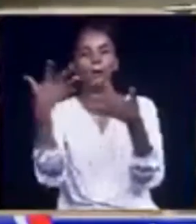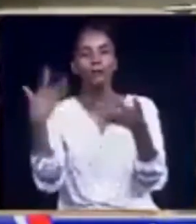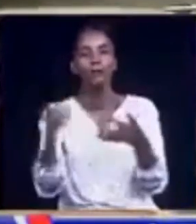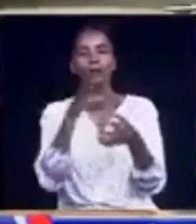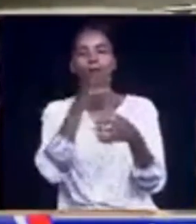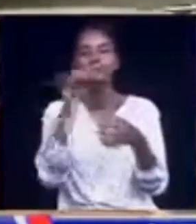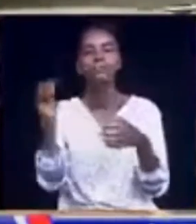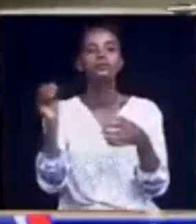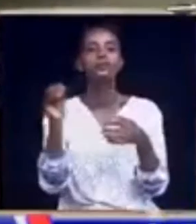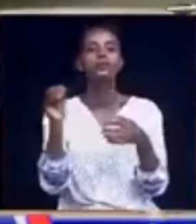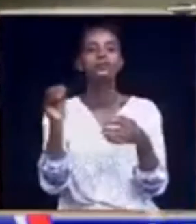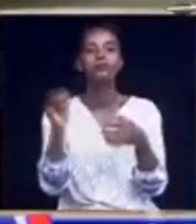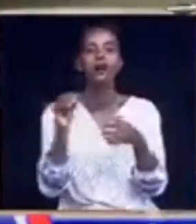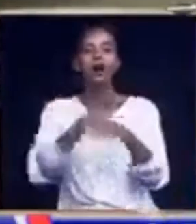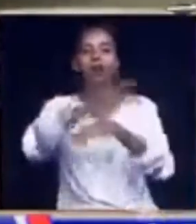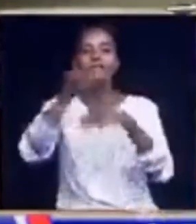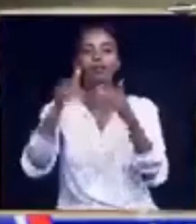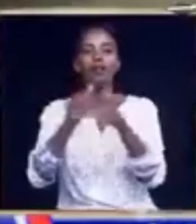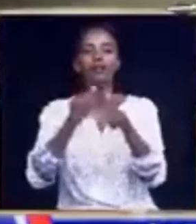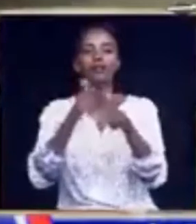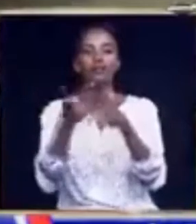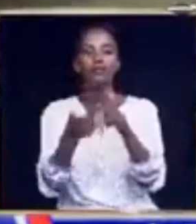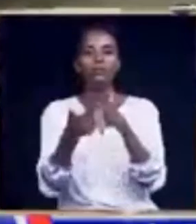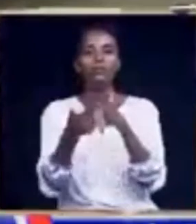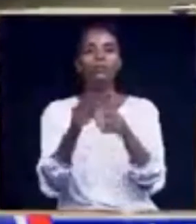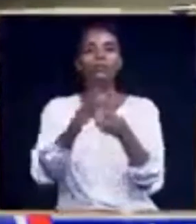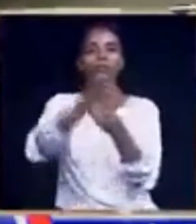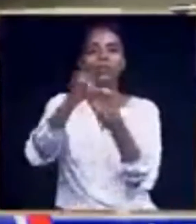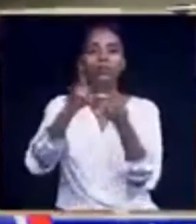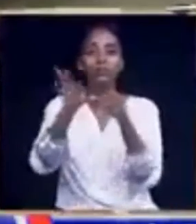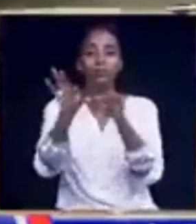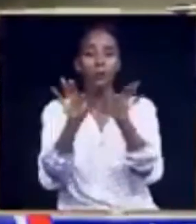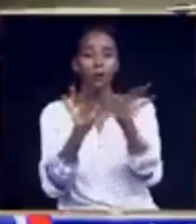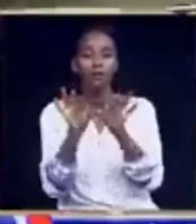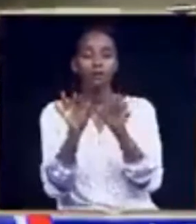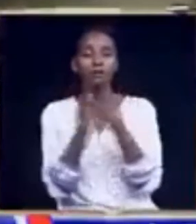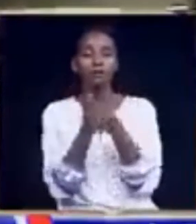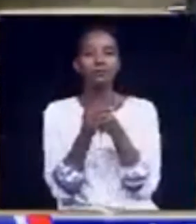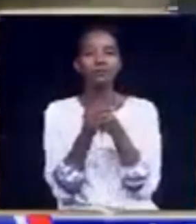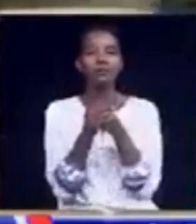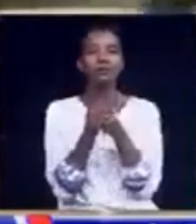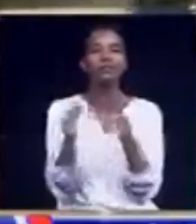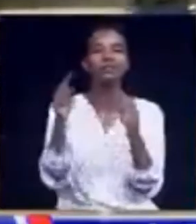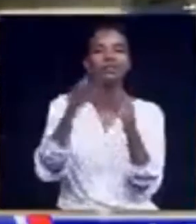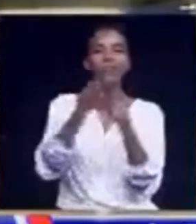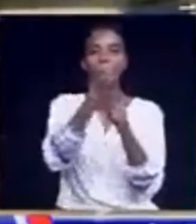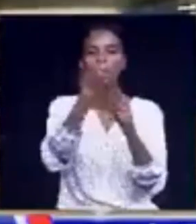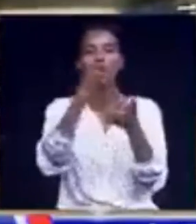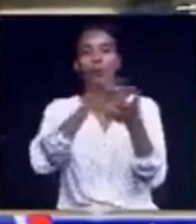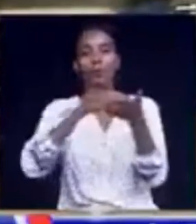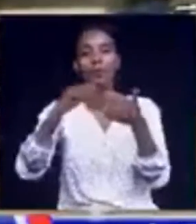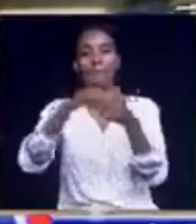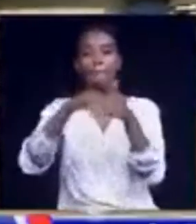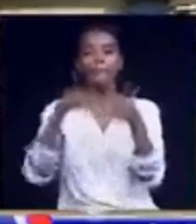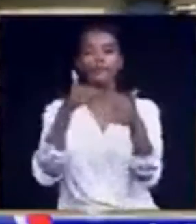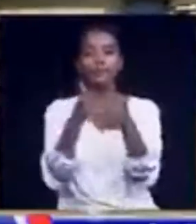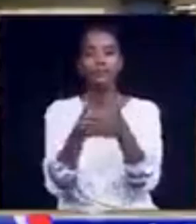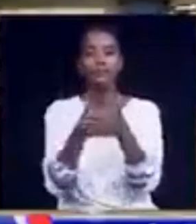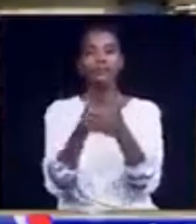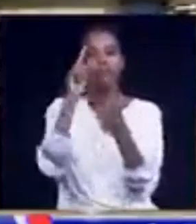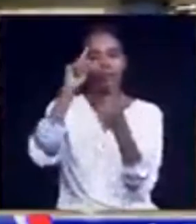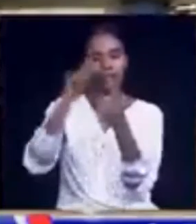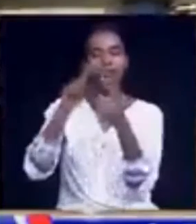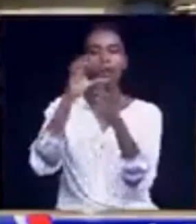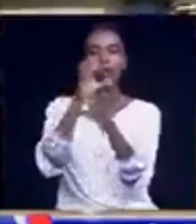የቀየሩት አጠቃላይ እንግዲህ የክልል ማዕከል እስከ 100 ሚሊዮን ብር ድረስ እቅድ